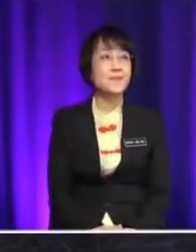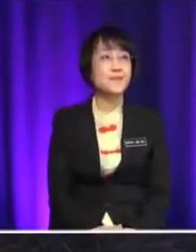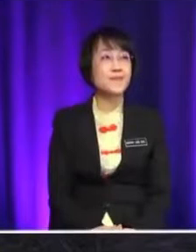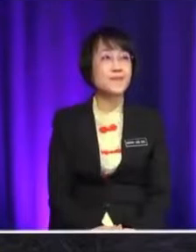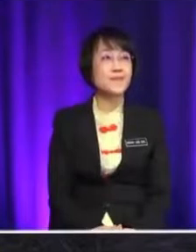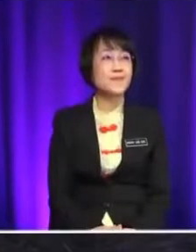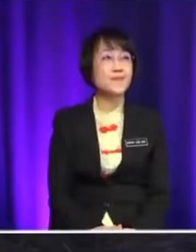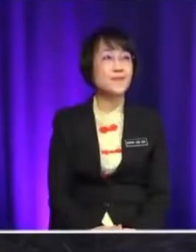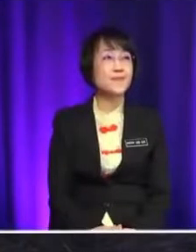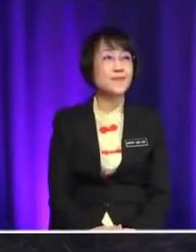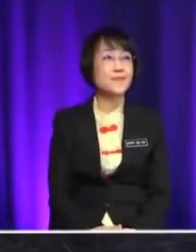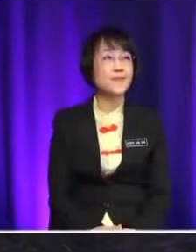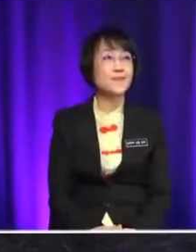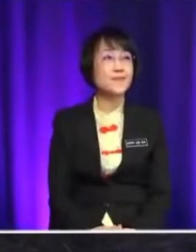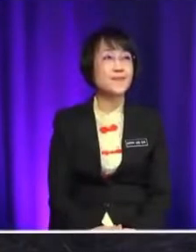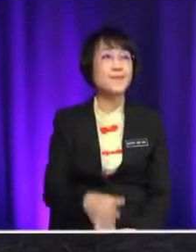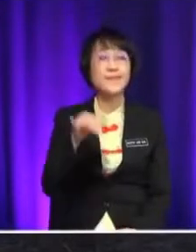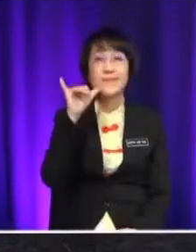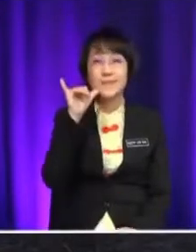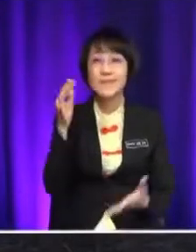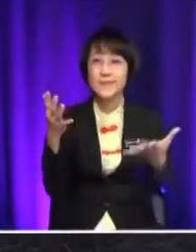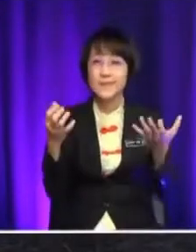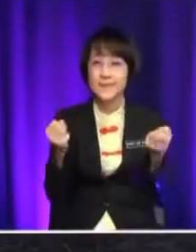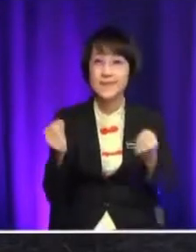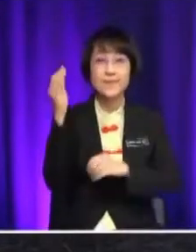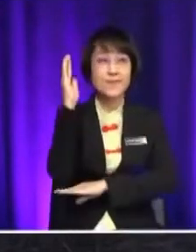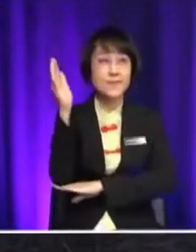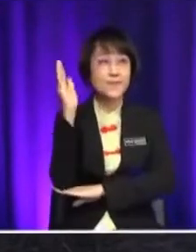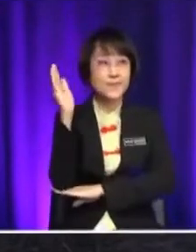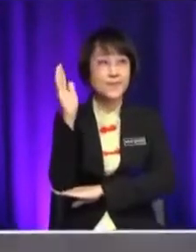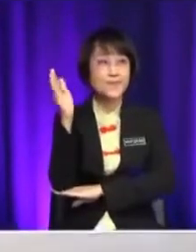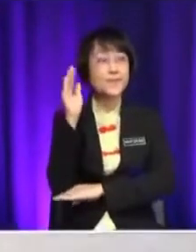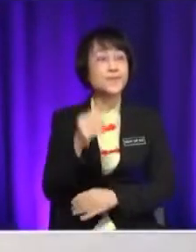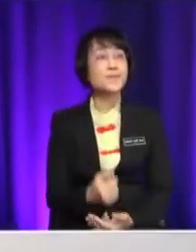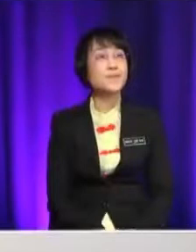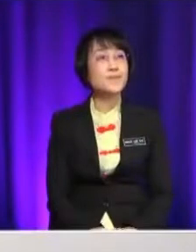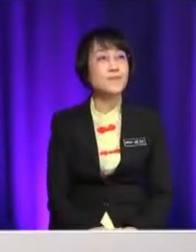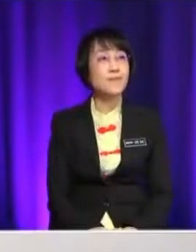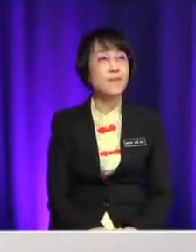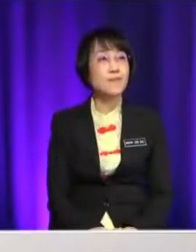Silakan, Yus. Bismillahirrahmanirrahim.